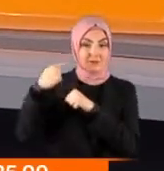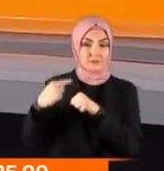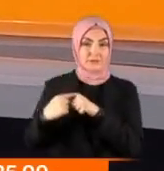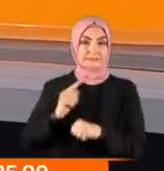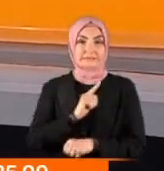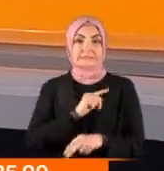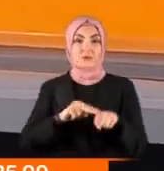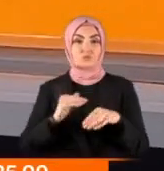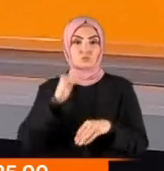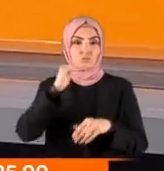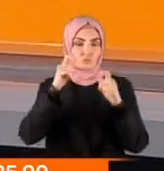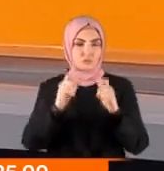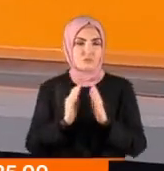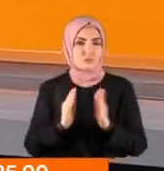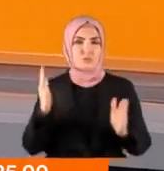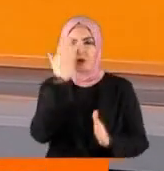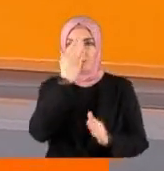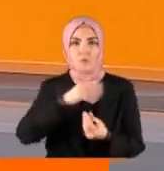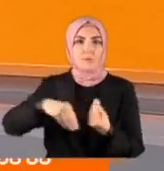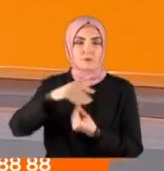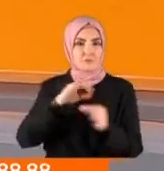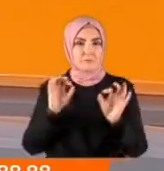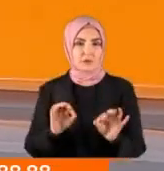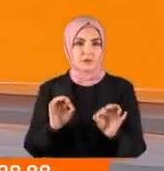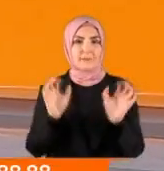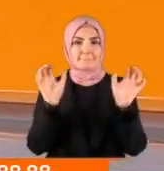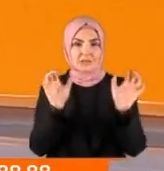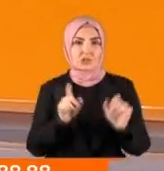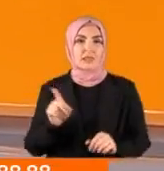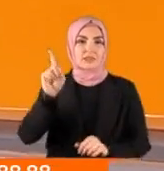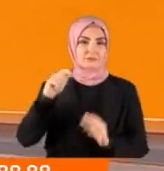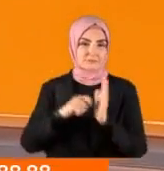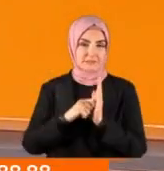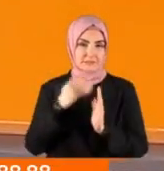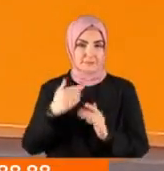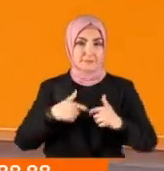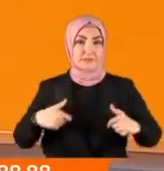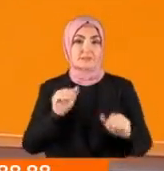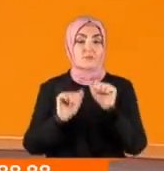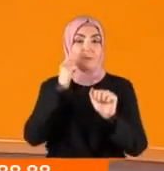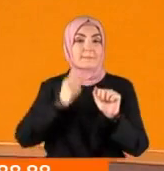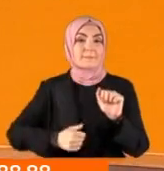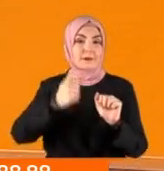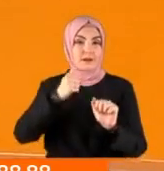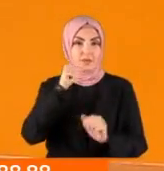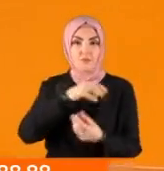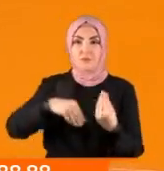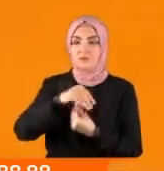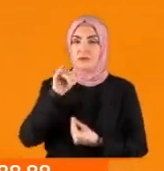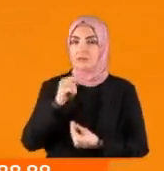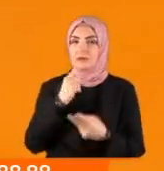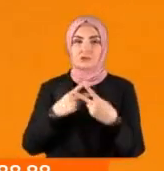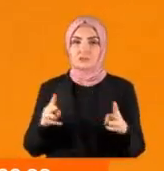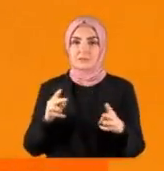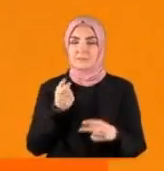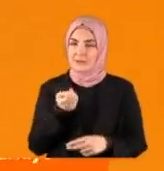hafta Irak'ın kuzeyinde büyük bir kara operasyonu başlamıştı Pençe Yıldırım. Milli Savunma Bakanı Hulusi Akar'ın harekata dair açıklamalarını az